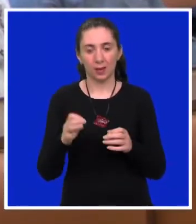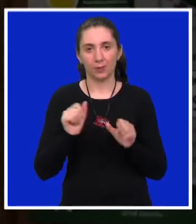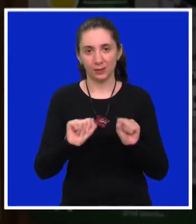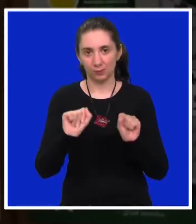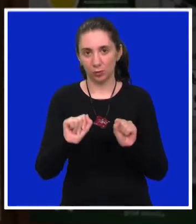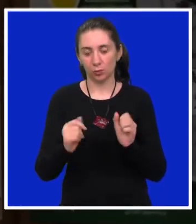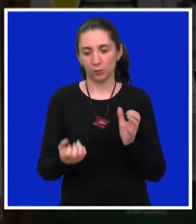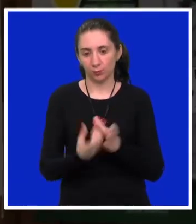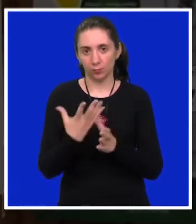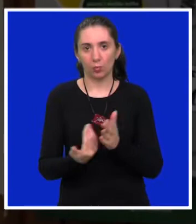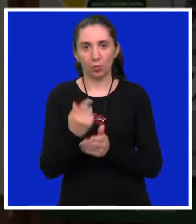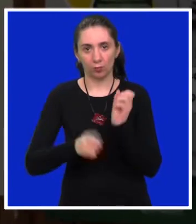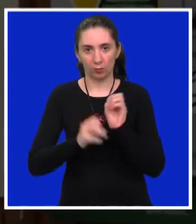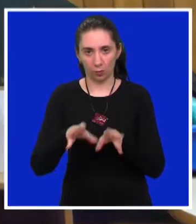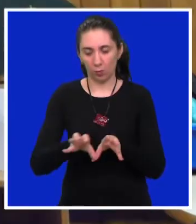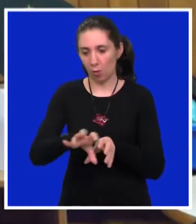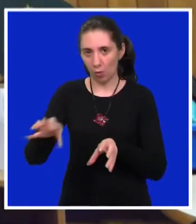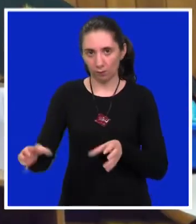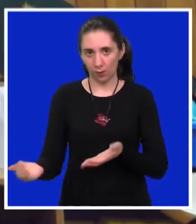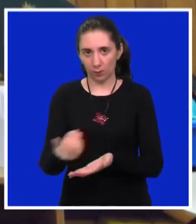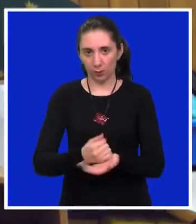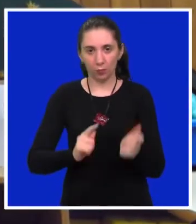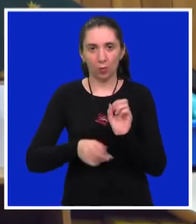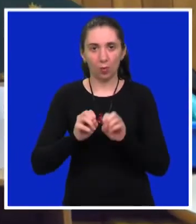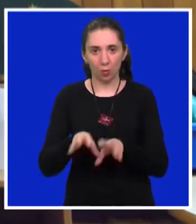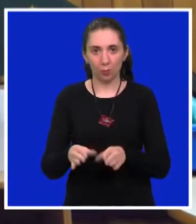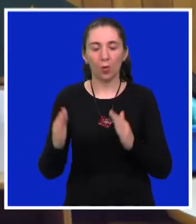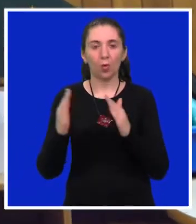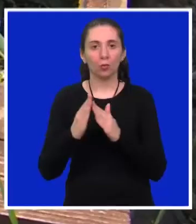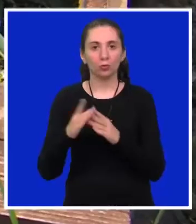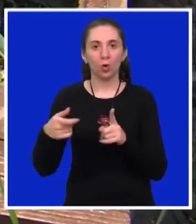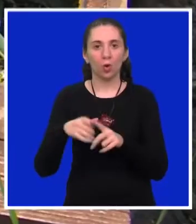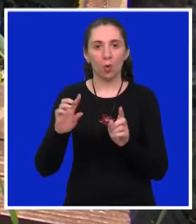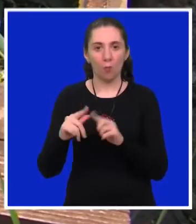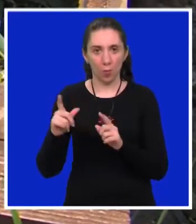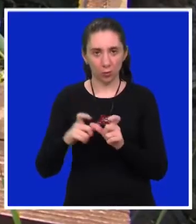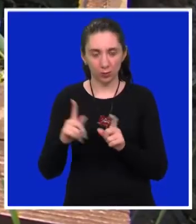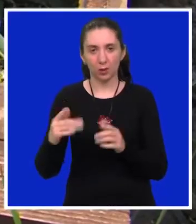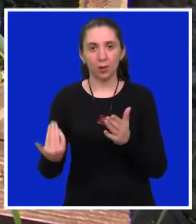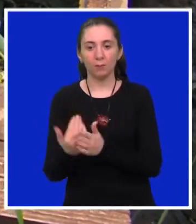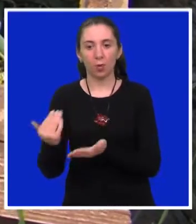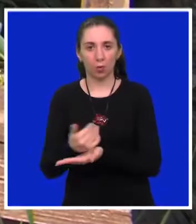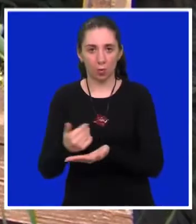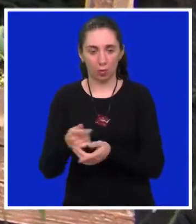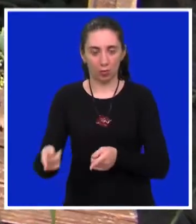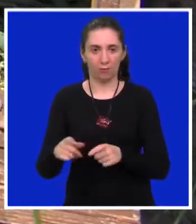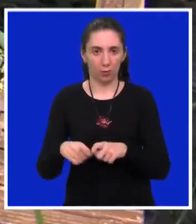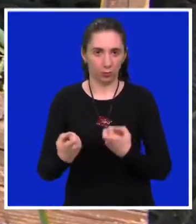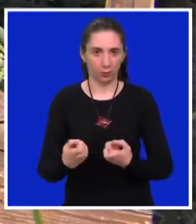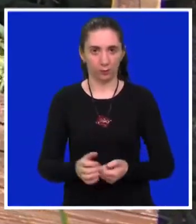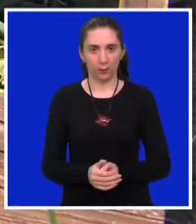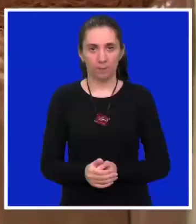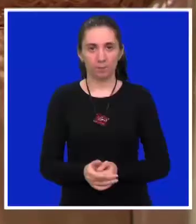teme: sprečavanje nastanka otpada, odvojeno prikupljanje otpada, kućno kompostiranje i ponovno upotrebu